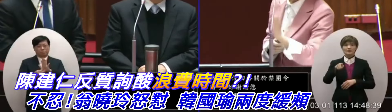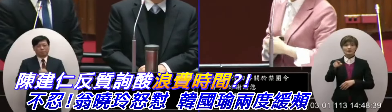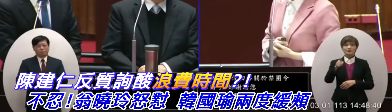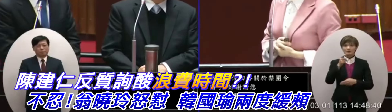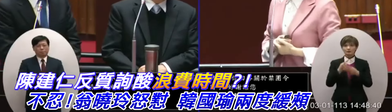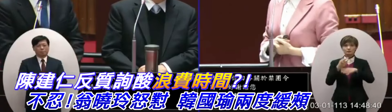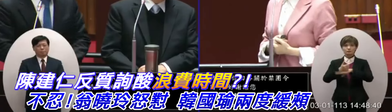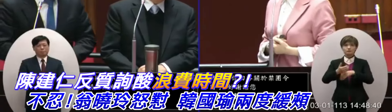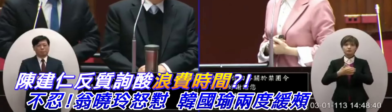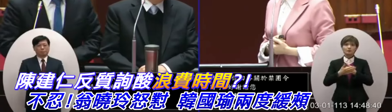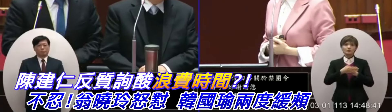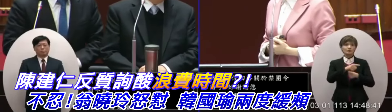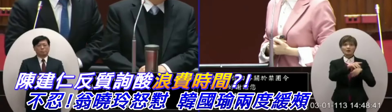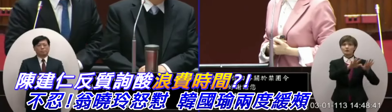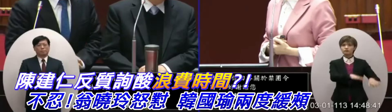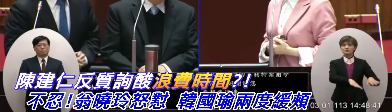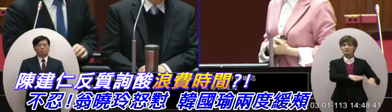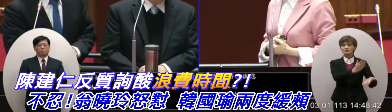序，